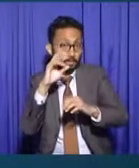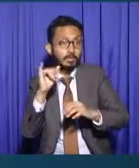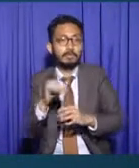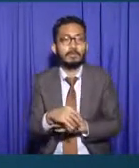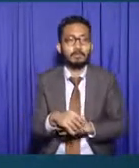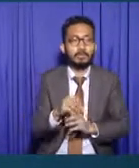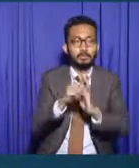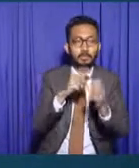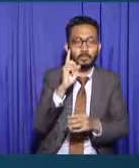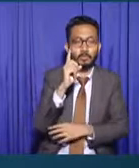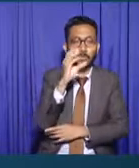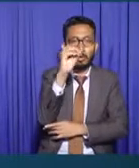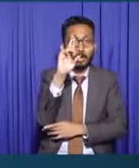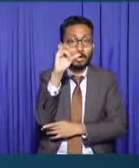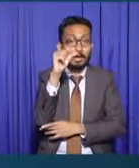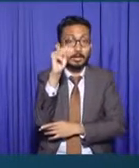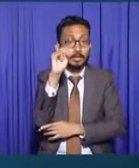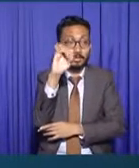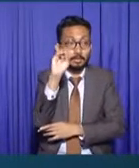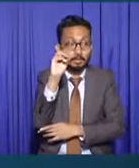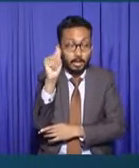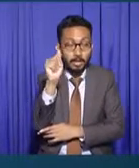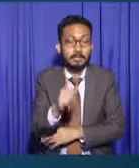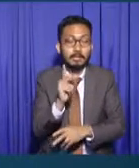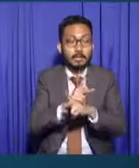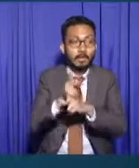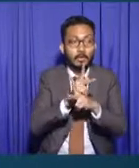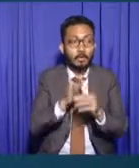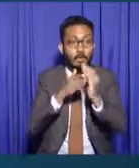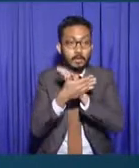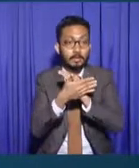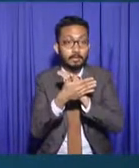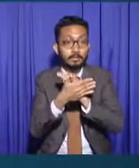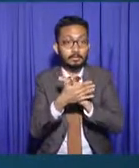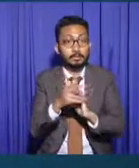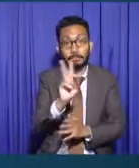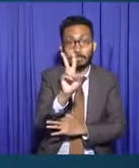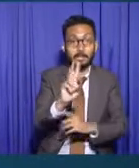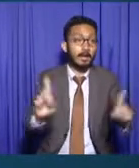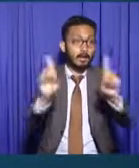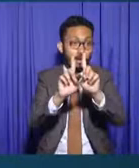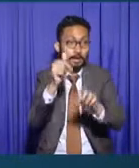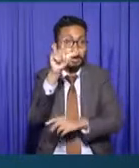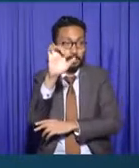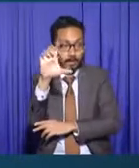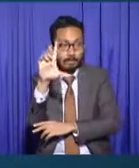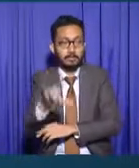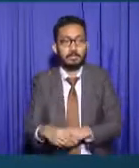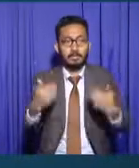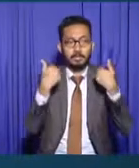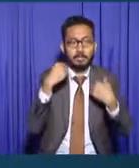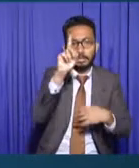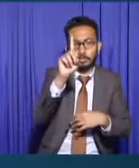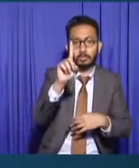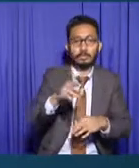dikawal oleh sepasang alel dan hanya satu dari pada pasangan alel